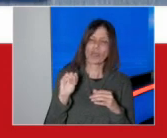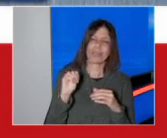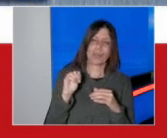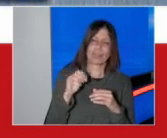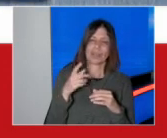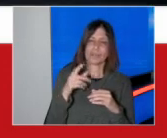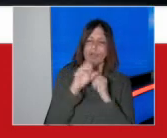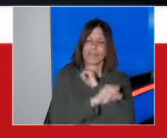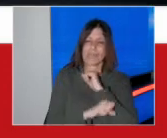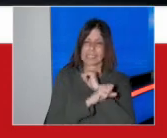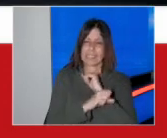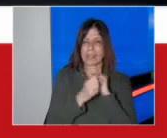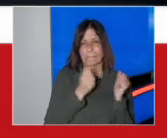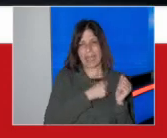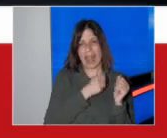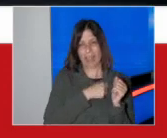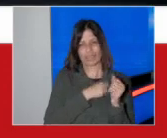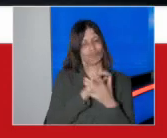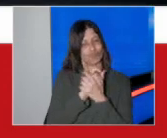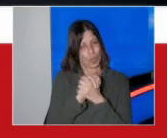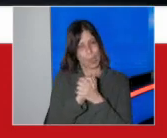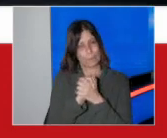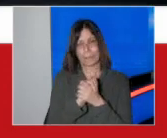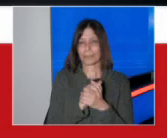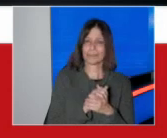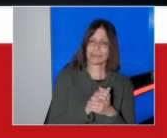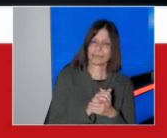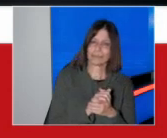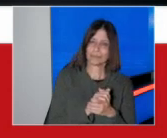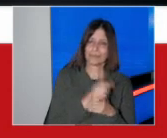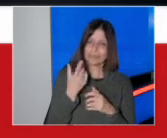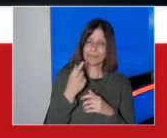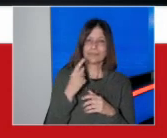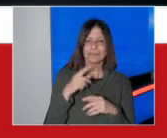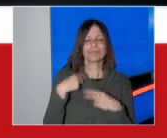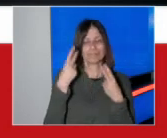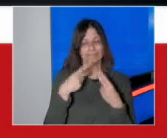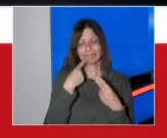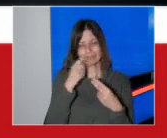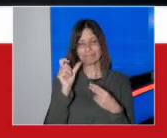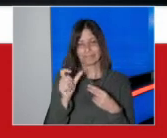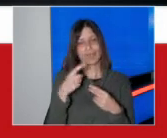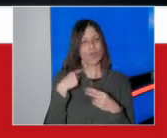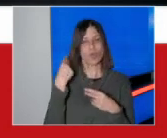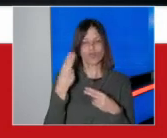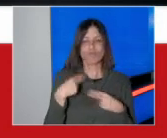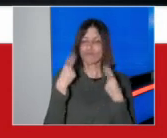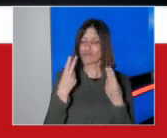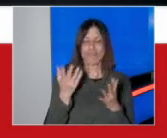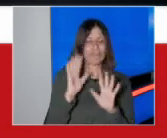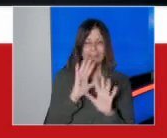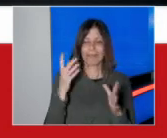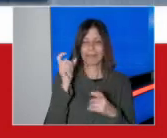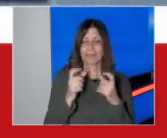אילן. שלום. ערב טוב, יניר, שלום לך. אימונותרפיה, אין בעיה. בפעם השישית נצליח. פרופסור כהן, זה כל פעם יקרה לי, לא יעזור